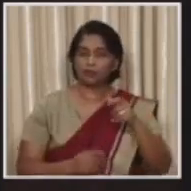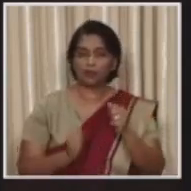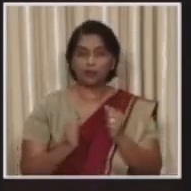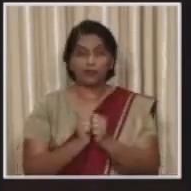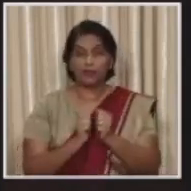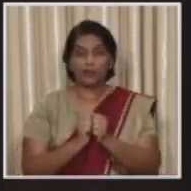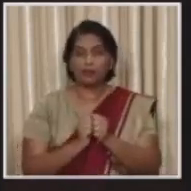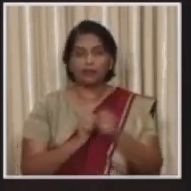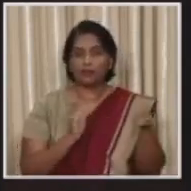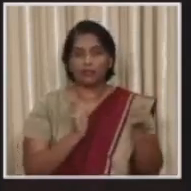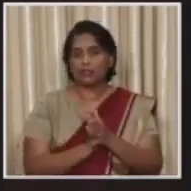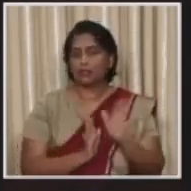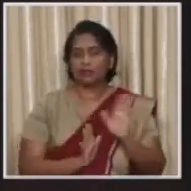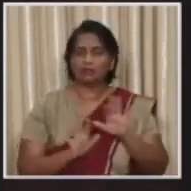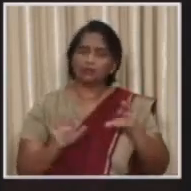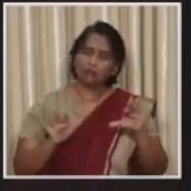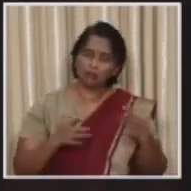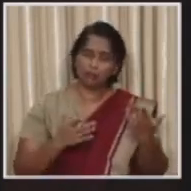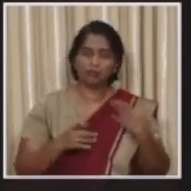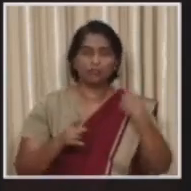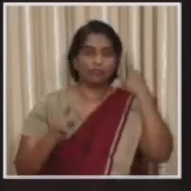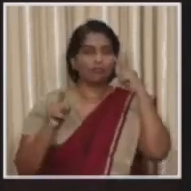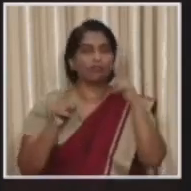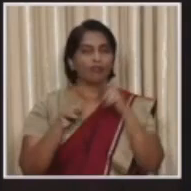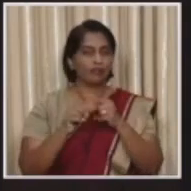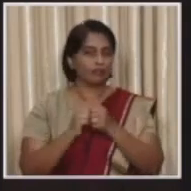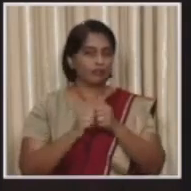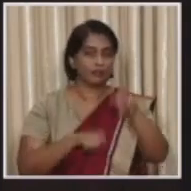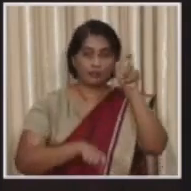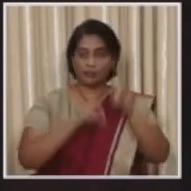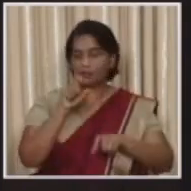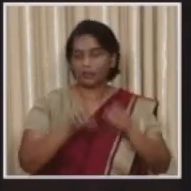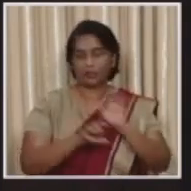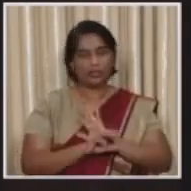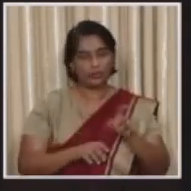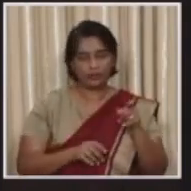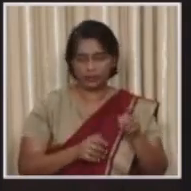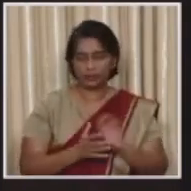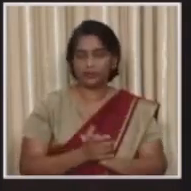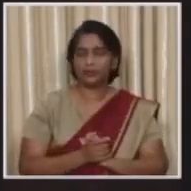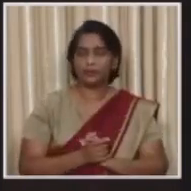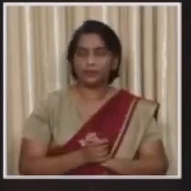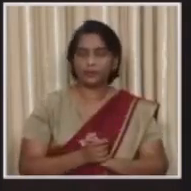නෙමෙයි. කවුරු හරි වෙනුවෙන් කටයුතු කරන පිරිසකුත් නෙමෙයි.